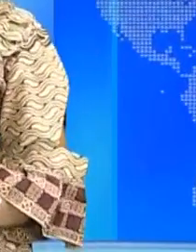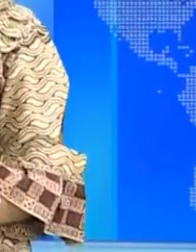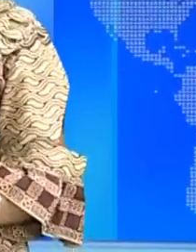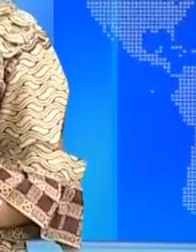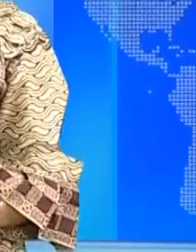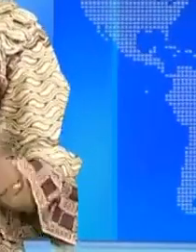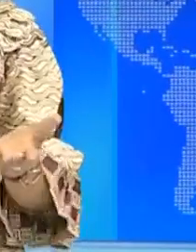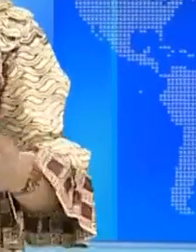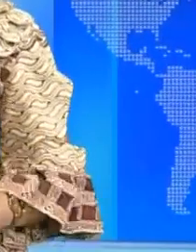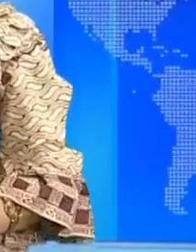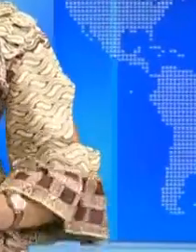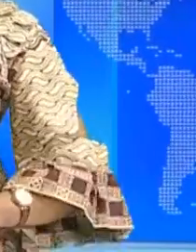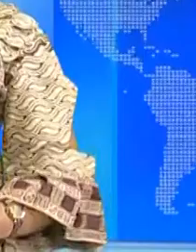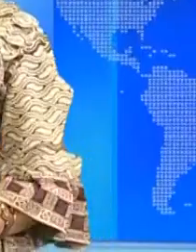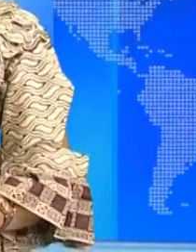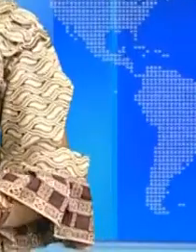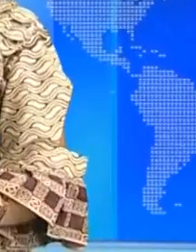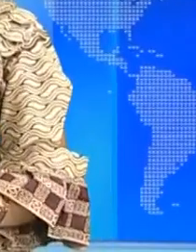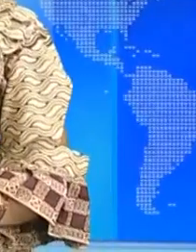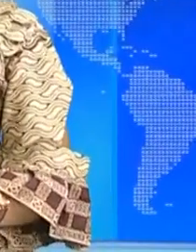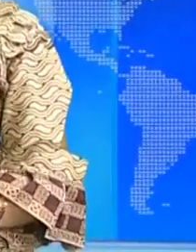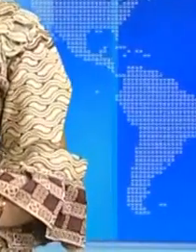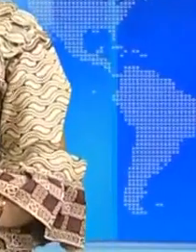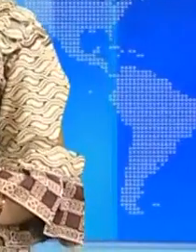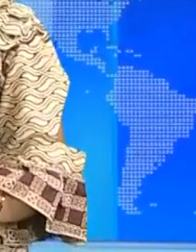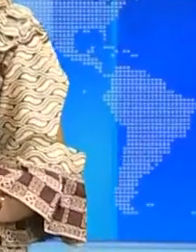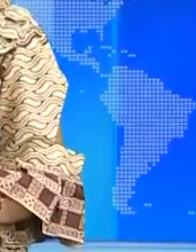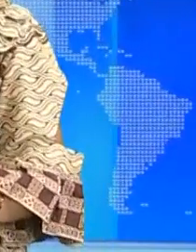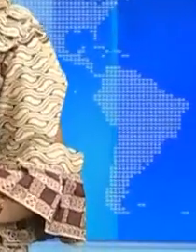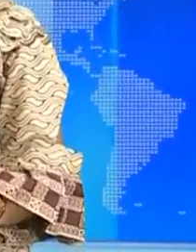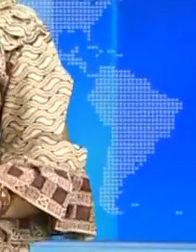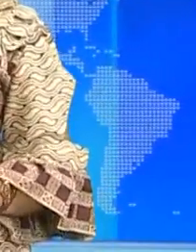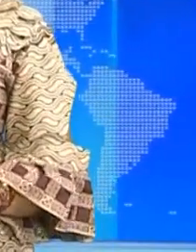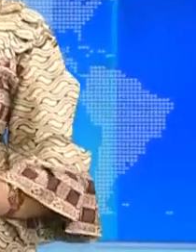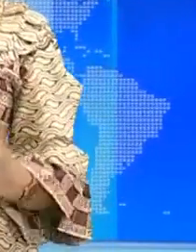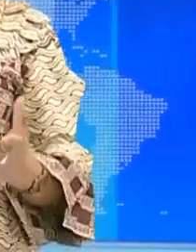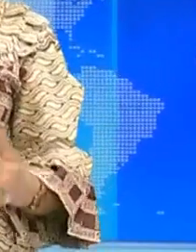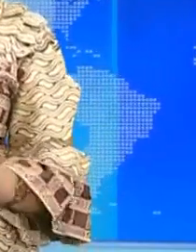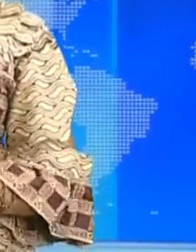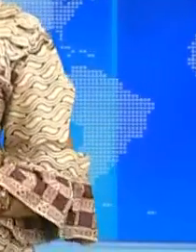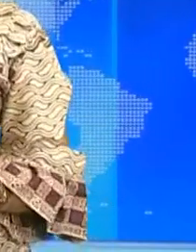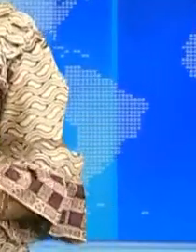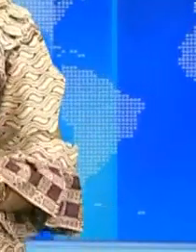l'heure, dans quelques heures, disais-je. J'ai resté branché sur la RTNC pour la suite des informations. Quant